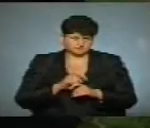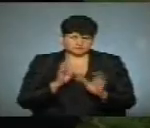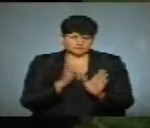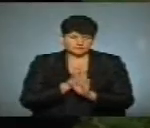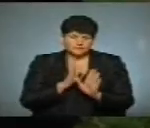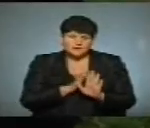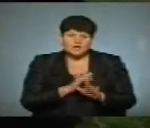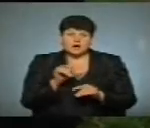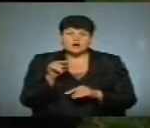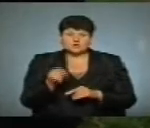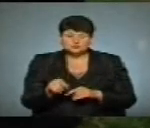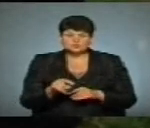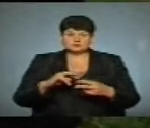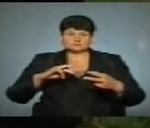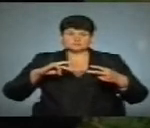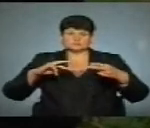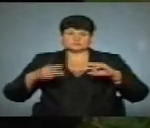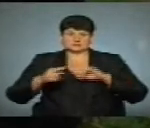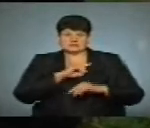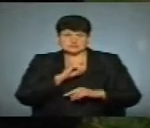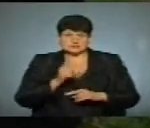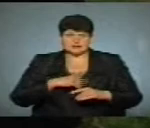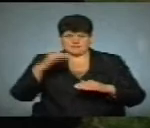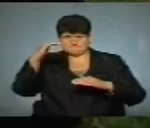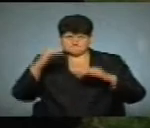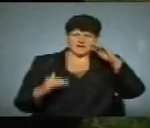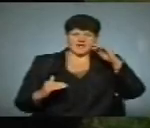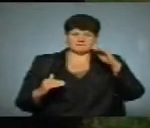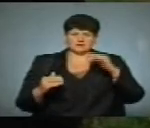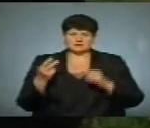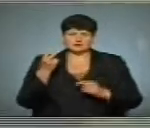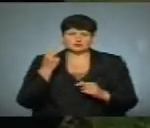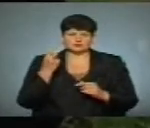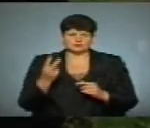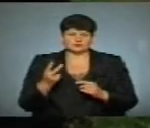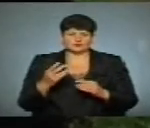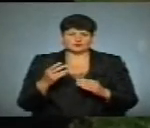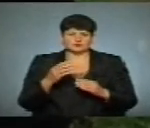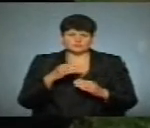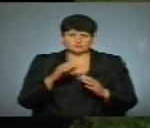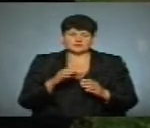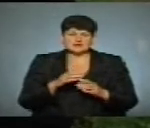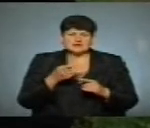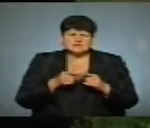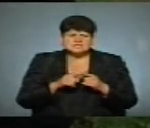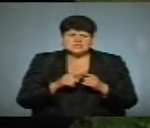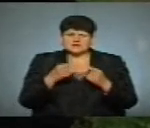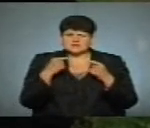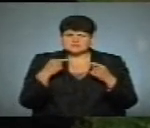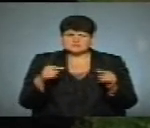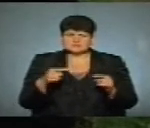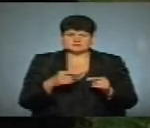показники, а тут відбулася різка зміна, перепад оцих двох повітряних мас. І саме оцей контраст